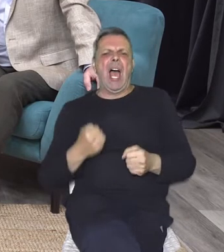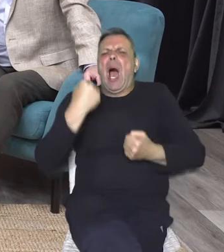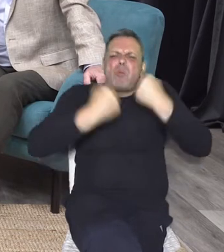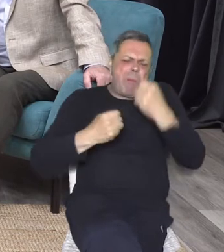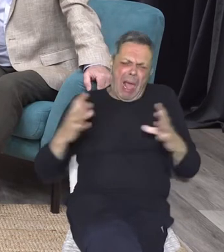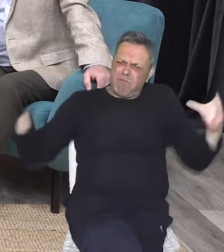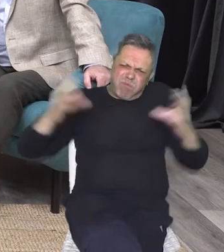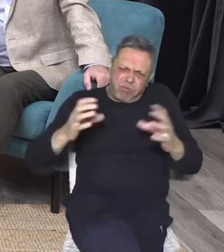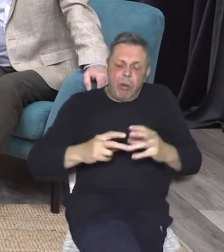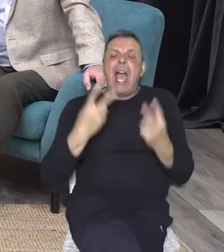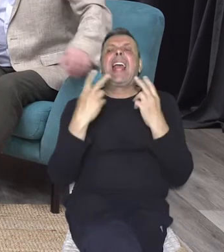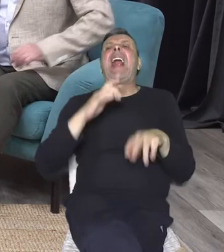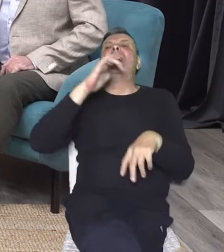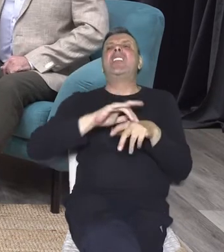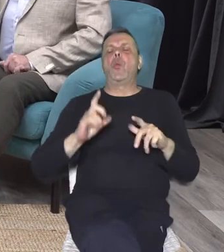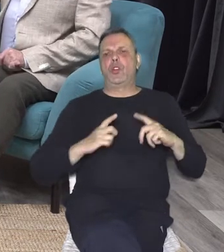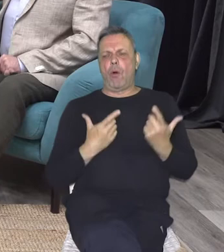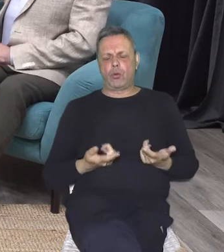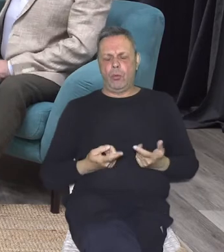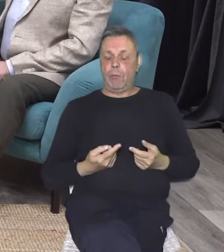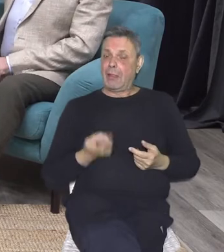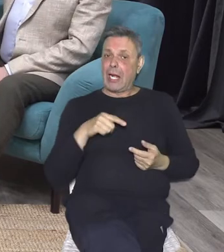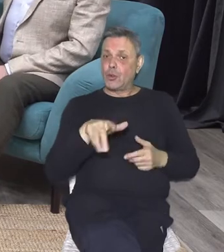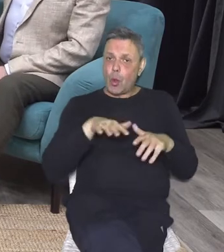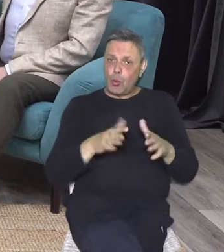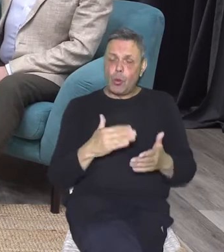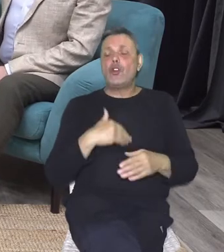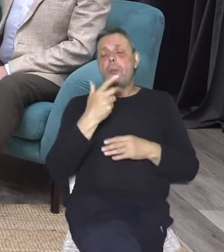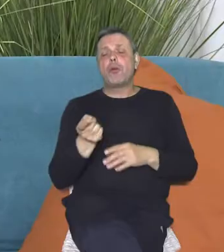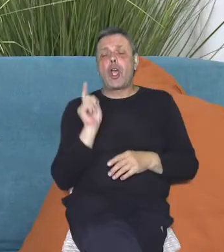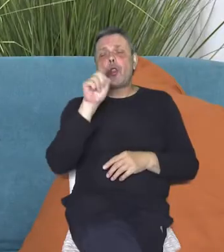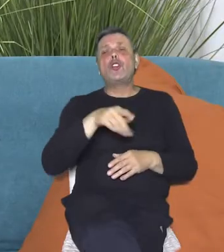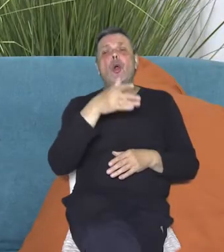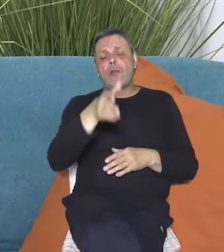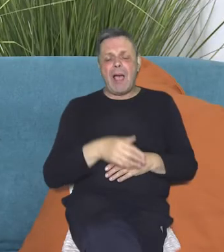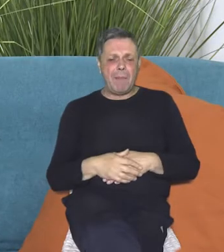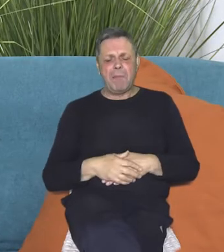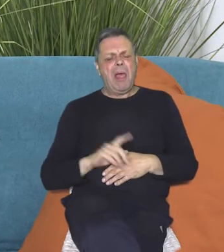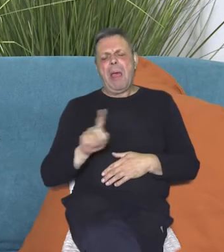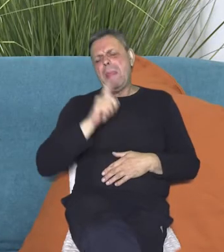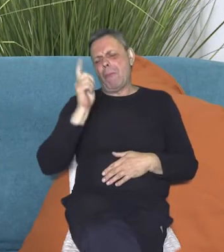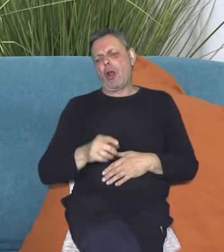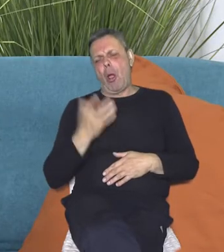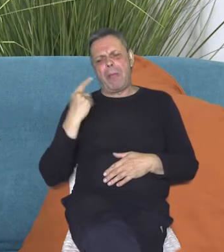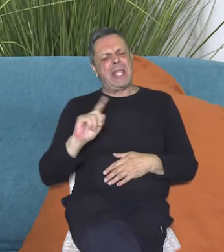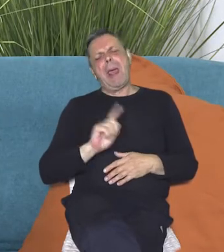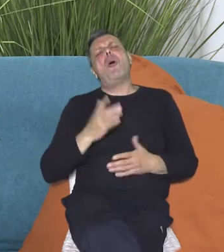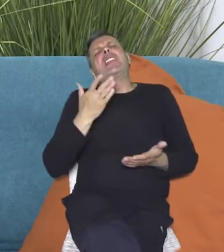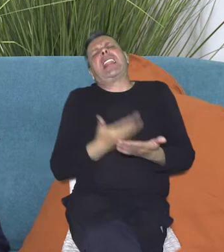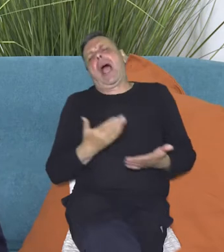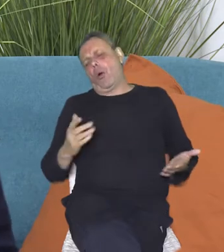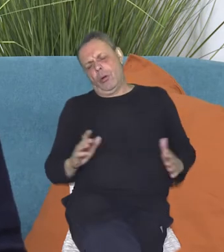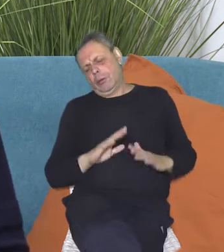nekretnina, auta itd. glavni cilj u životu. Jesu li to ljudi koji će poslije doći k vama, koji će dobiti moždani udar? Ne, moraju biti, nemojte ih odmah